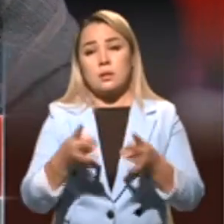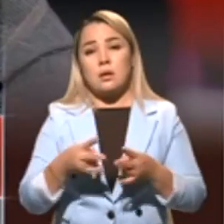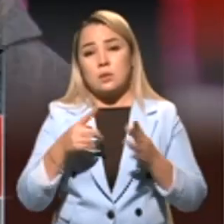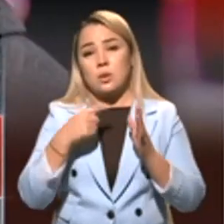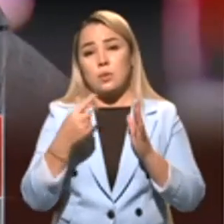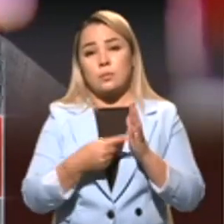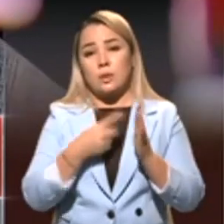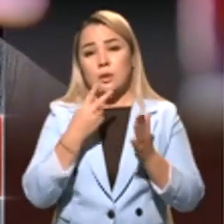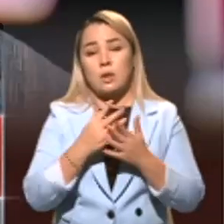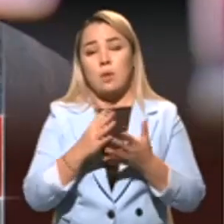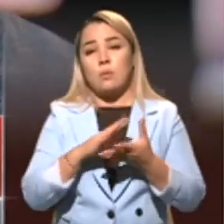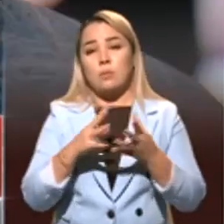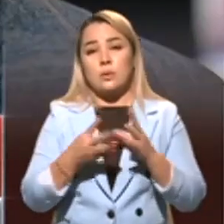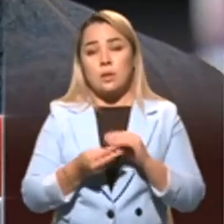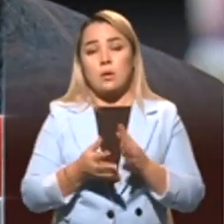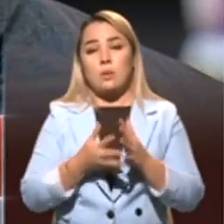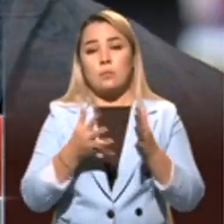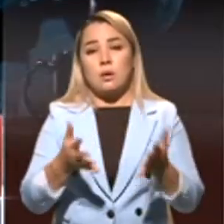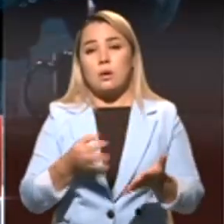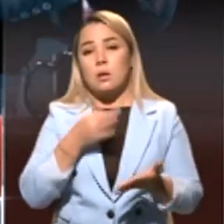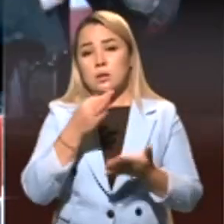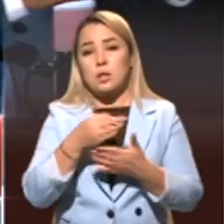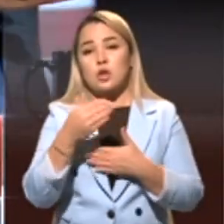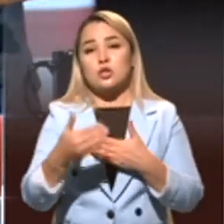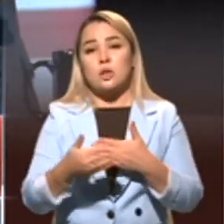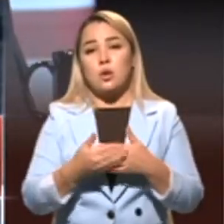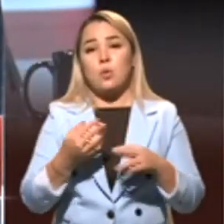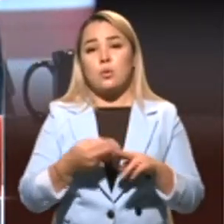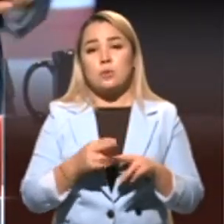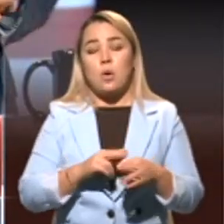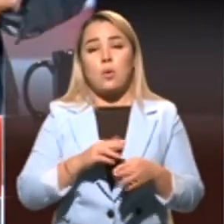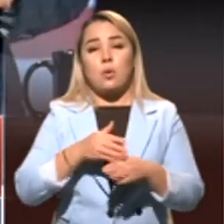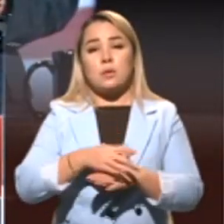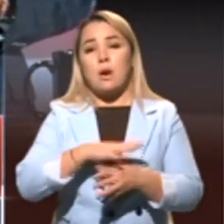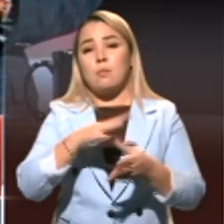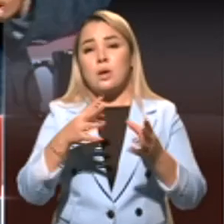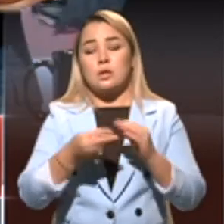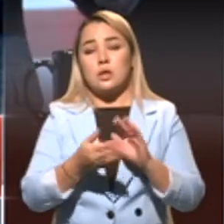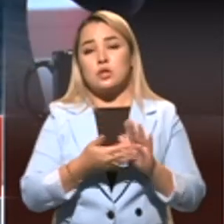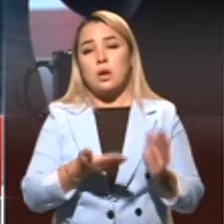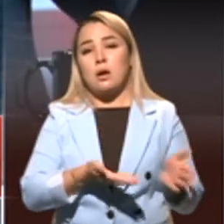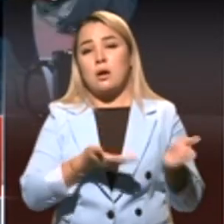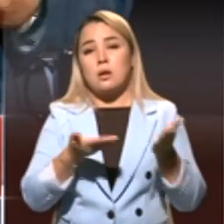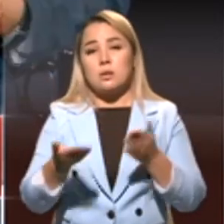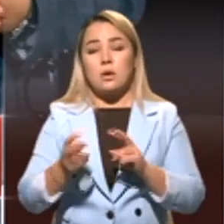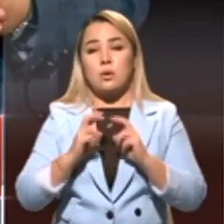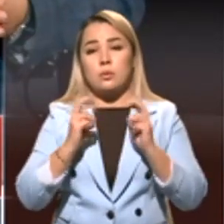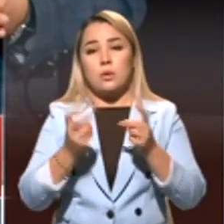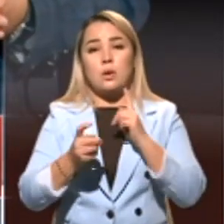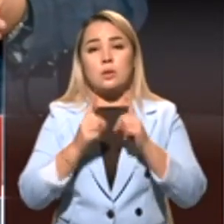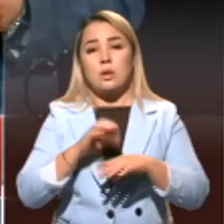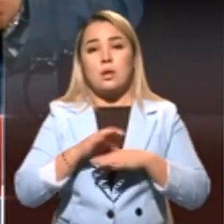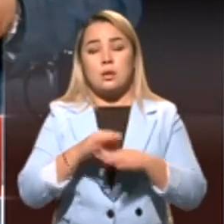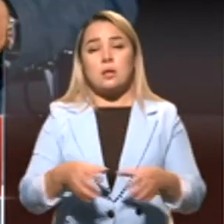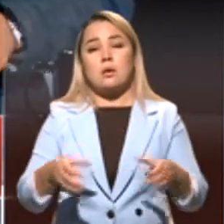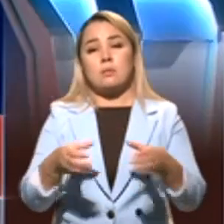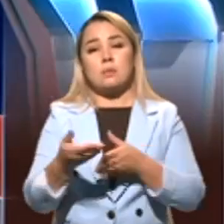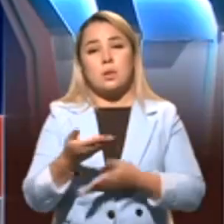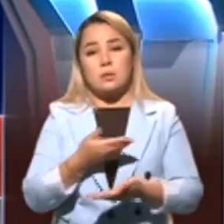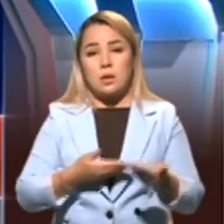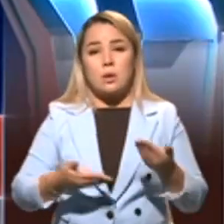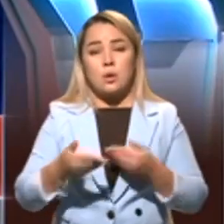ғой. Осының барын алып келіп, осындай алдыға шығарып, осындай қонақтардың барлығын шақырып, бір столда жаңағы тоғыстырып және